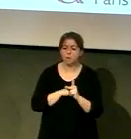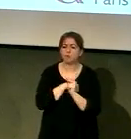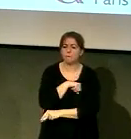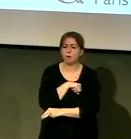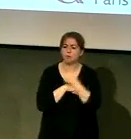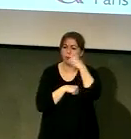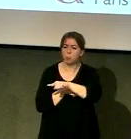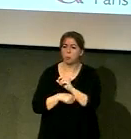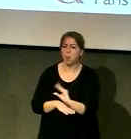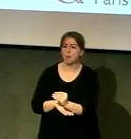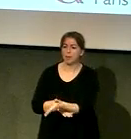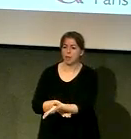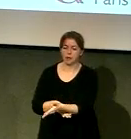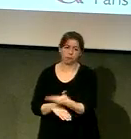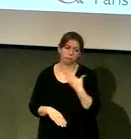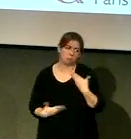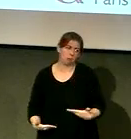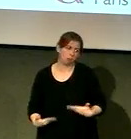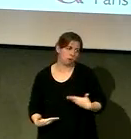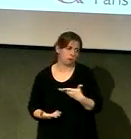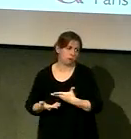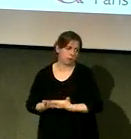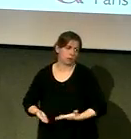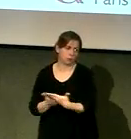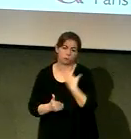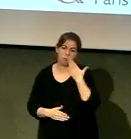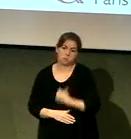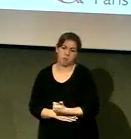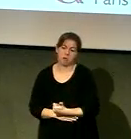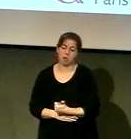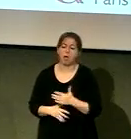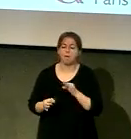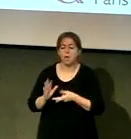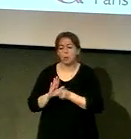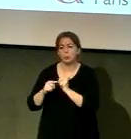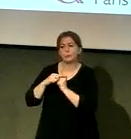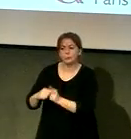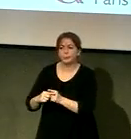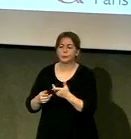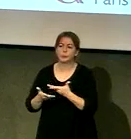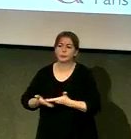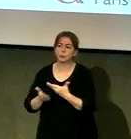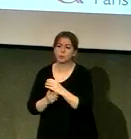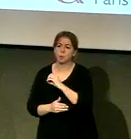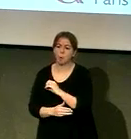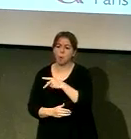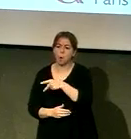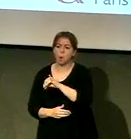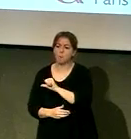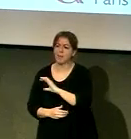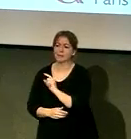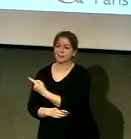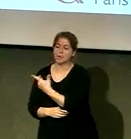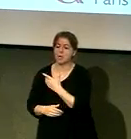est maintenant bien connu, surtout pour les opiacés, mais vous voyez qu'il existe, même si c'est de façon